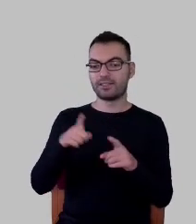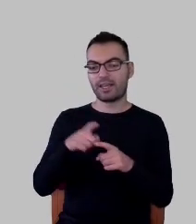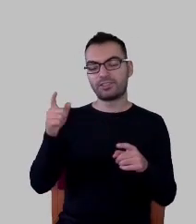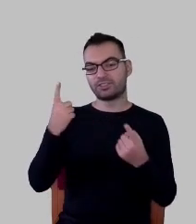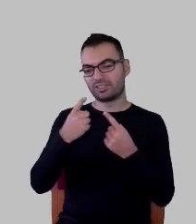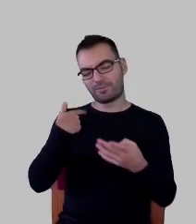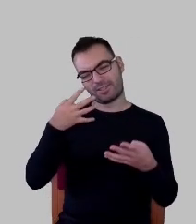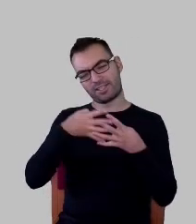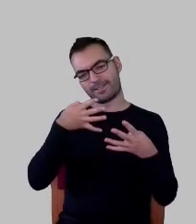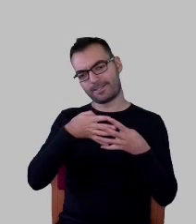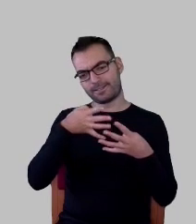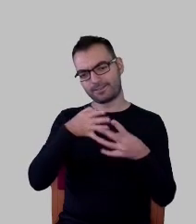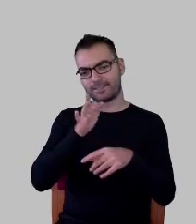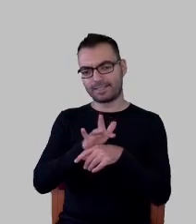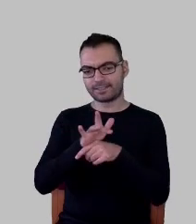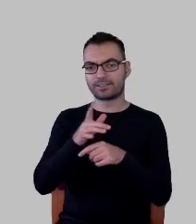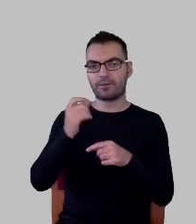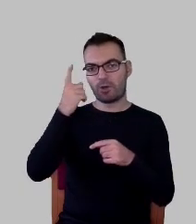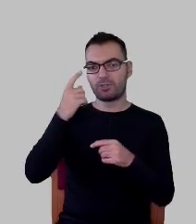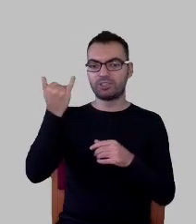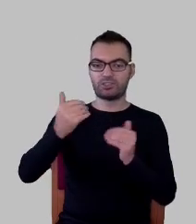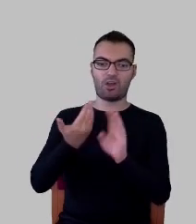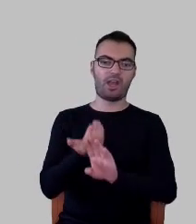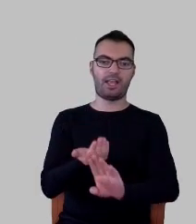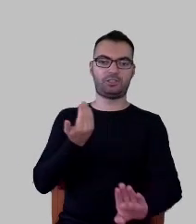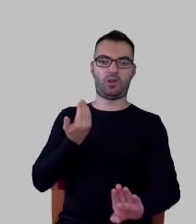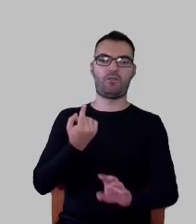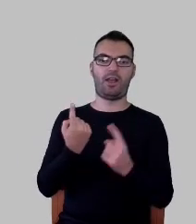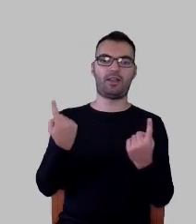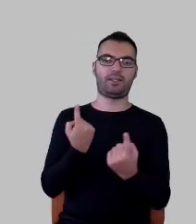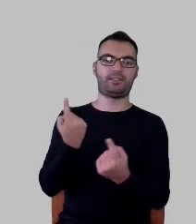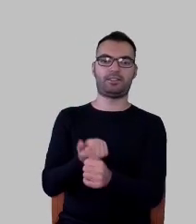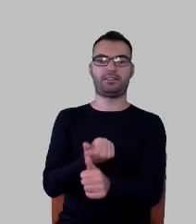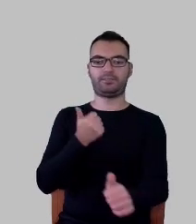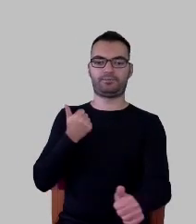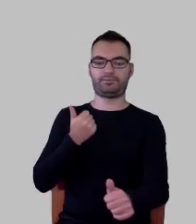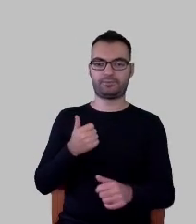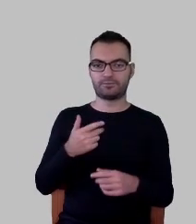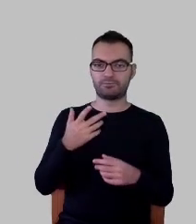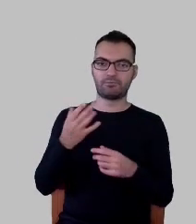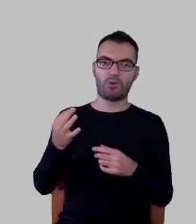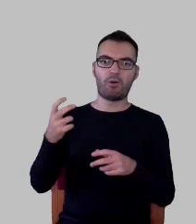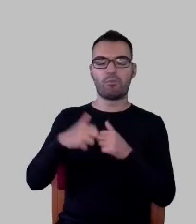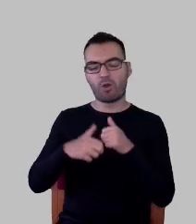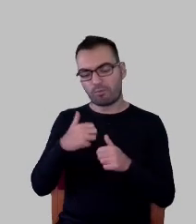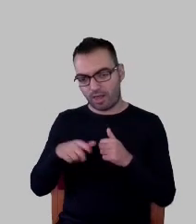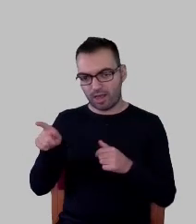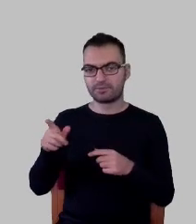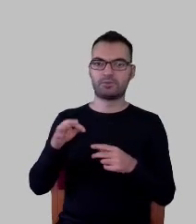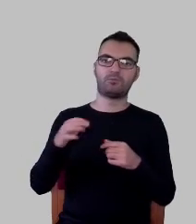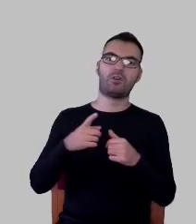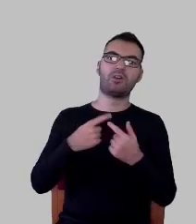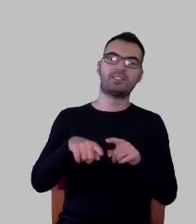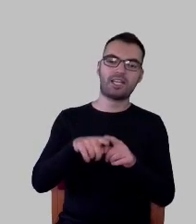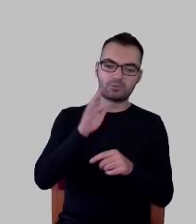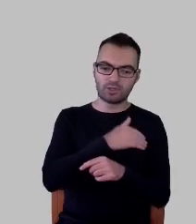krytycznie pewnym pomysłom na izolowanie dziecka z grupy rówieśniczej, bo sprawia trudności, bo zespół klasowy